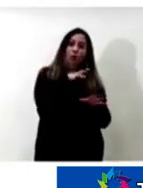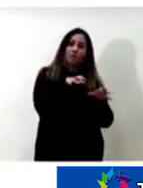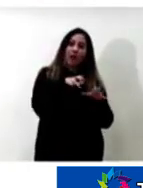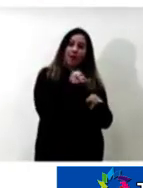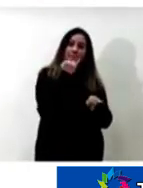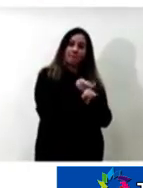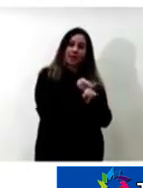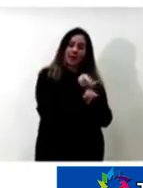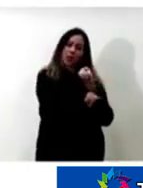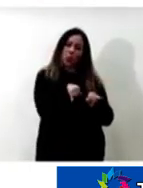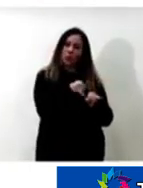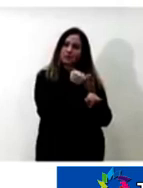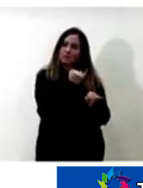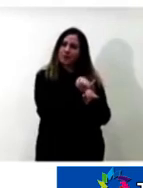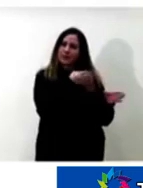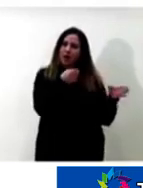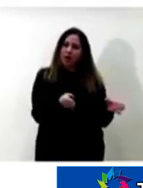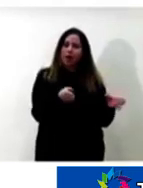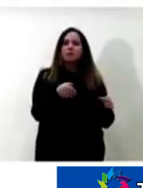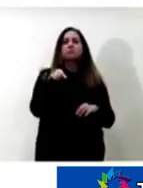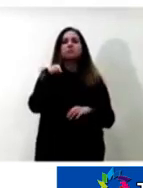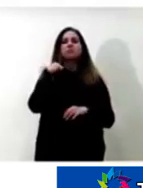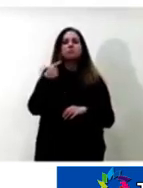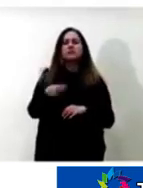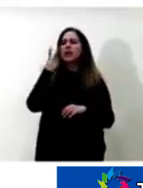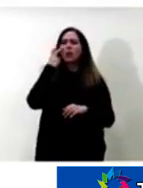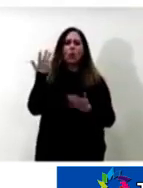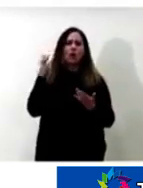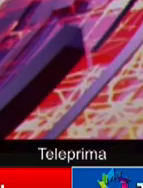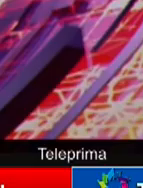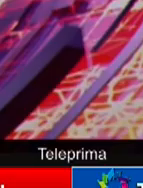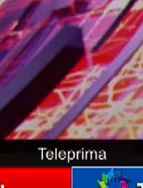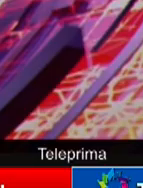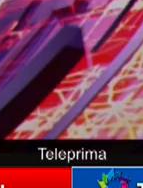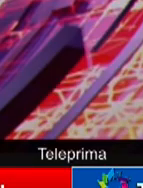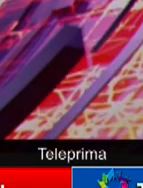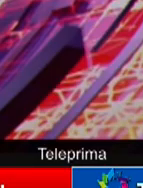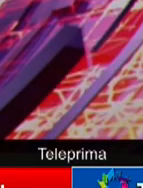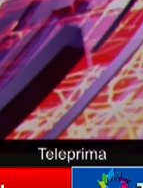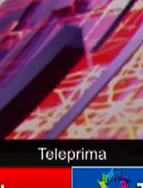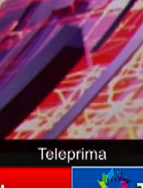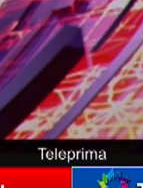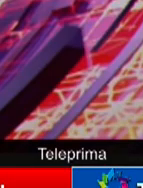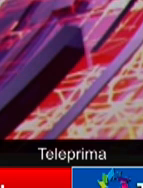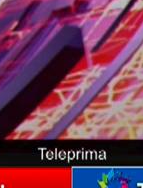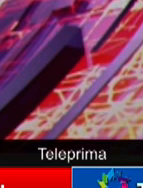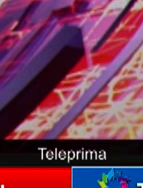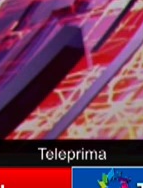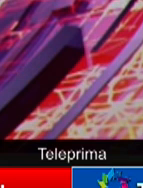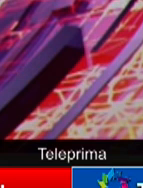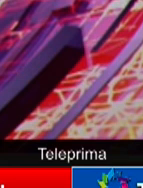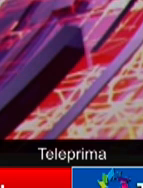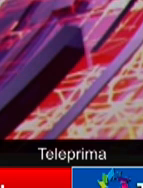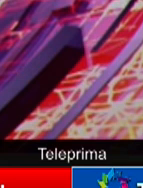una decrescita che riguarda quasi tutte le regioni tranne alcune che invece hanno mostrato una crescita. E adesso ancora il Covid. La Protezione